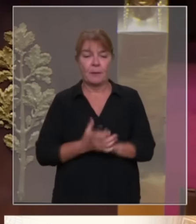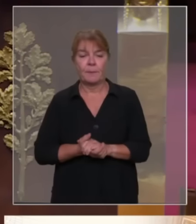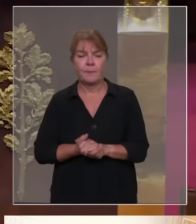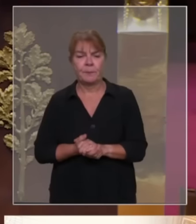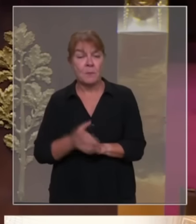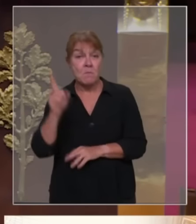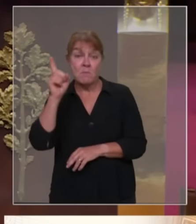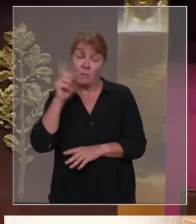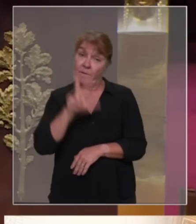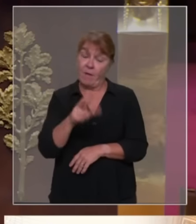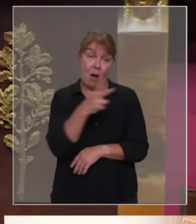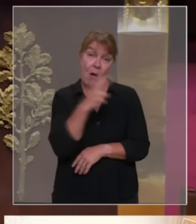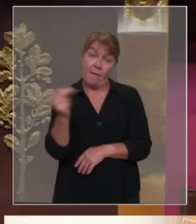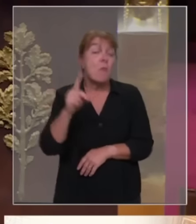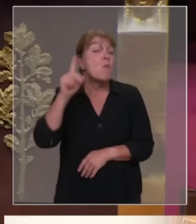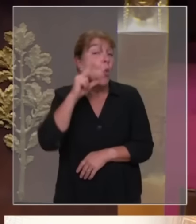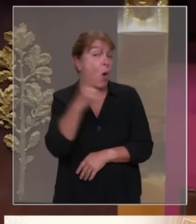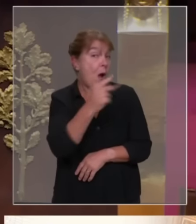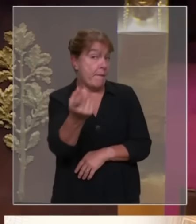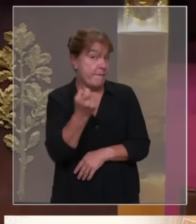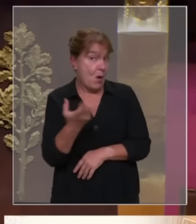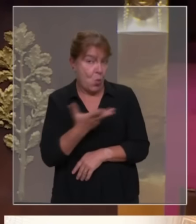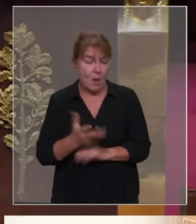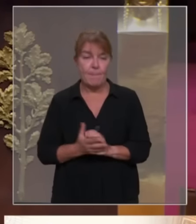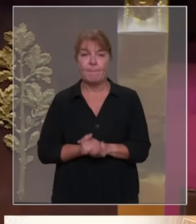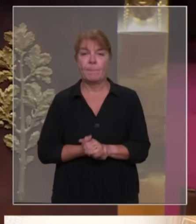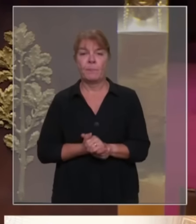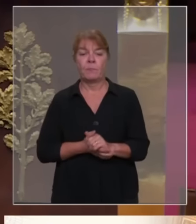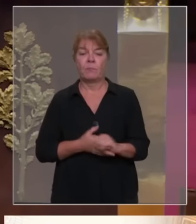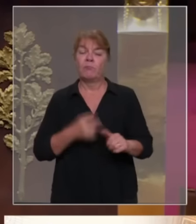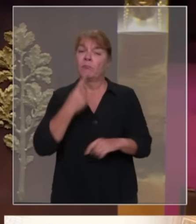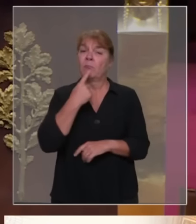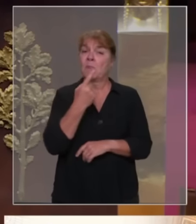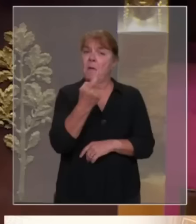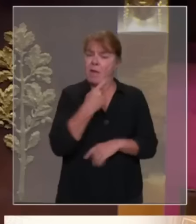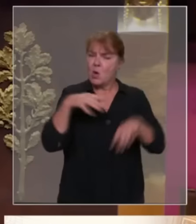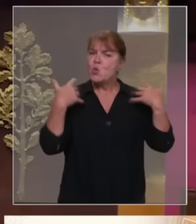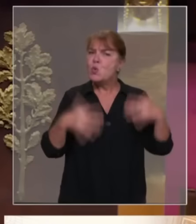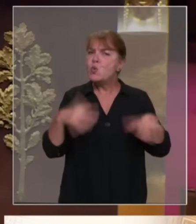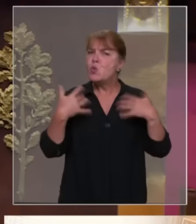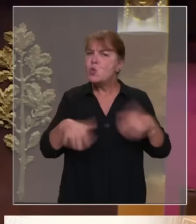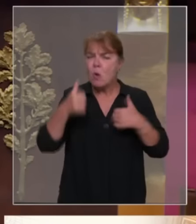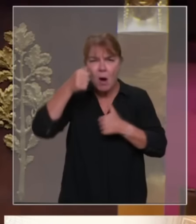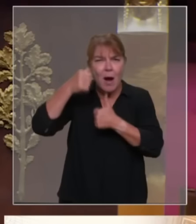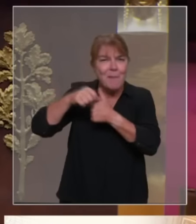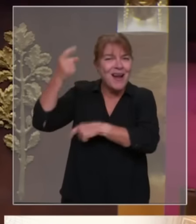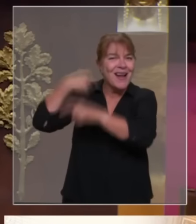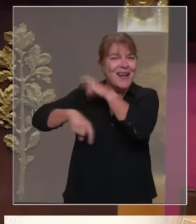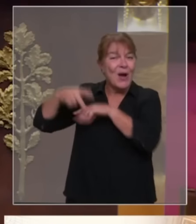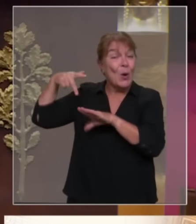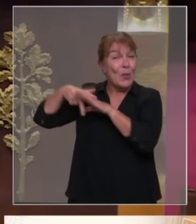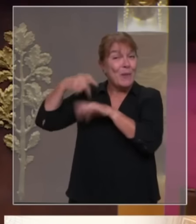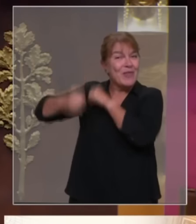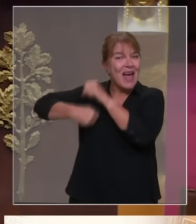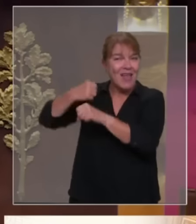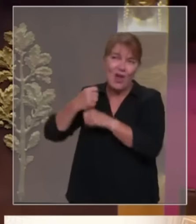Pourquoi est-ce grave, mesdames et messieurs les députés ? Pas seulement parce que ces chiffres n'ont rien à voir avec les prévisions de début